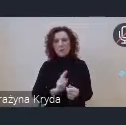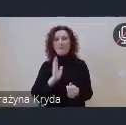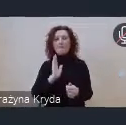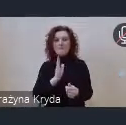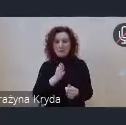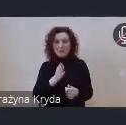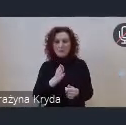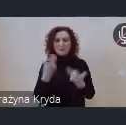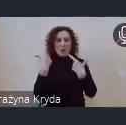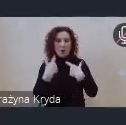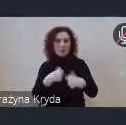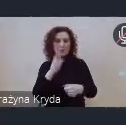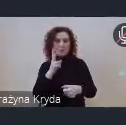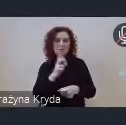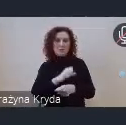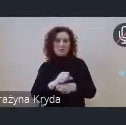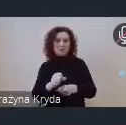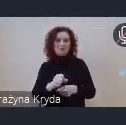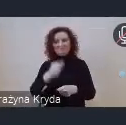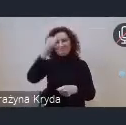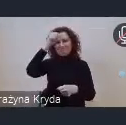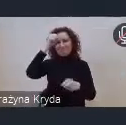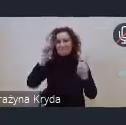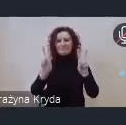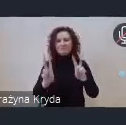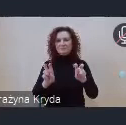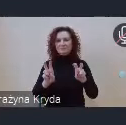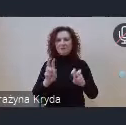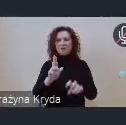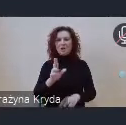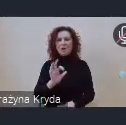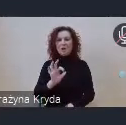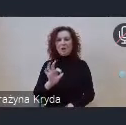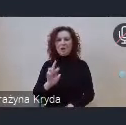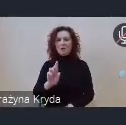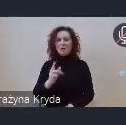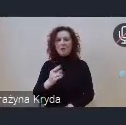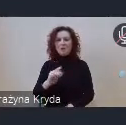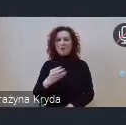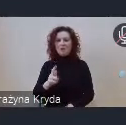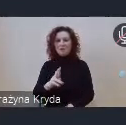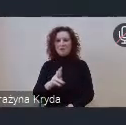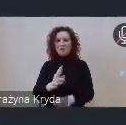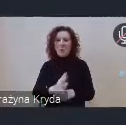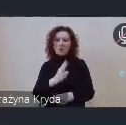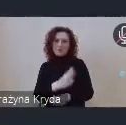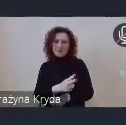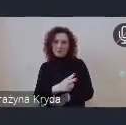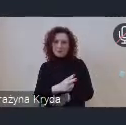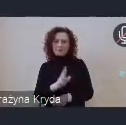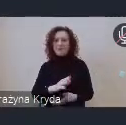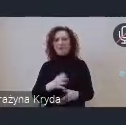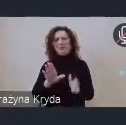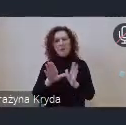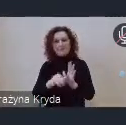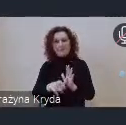to są ludzie którzy mają się na terenie gminy miasta urzędu zajmować dostępnością monitor